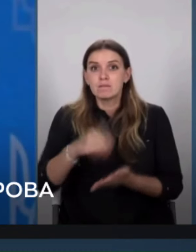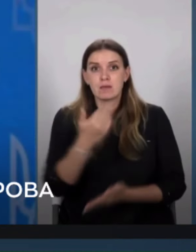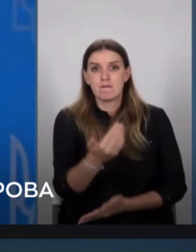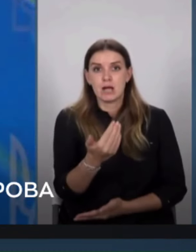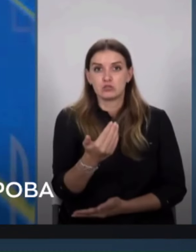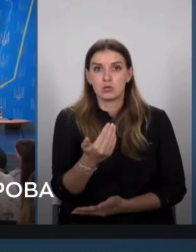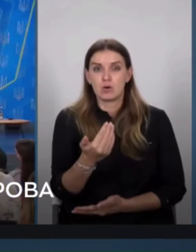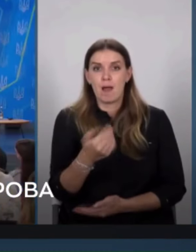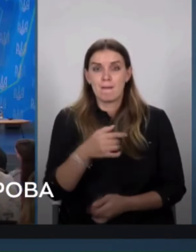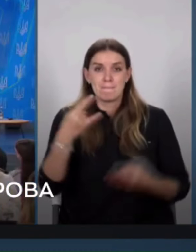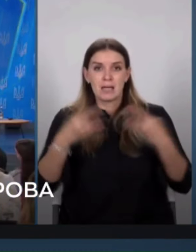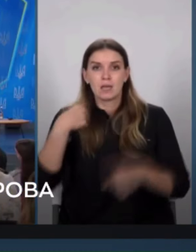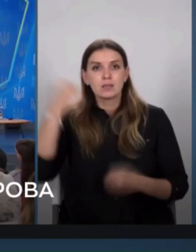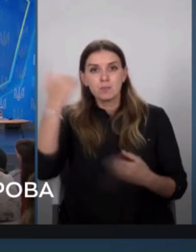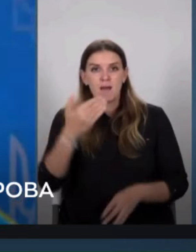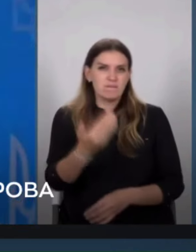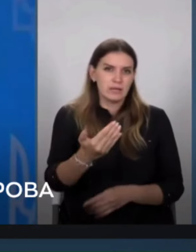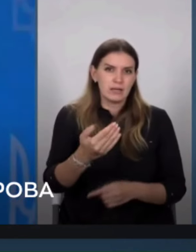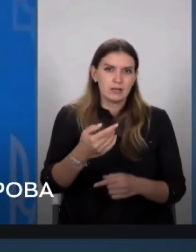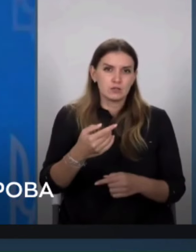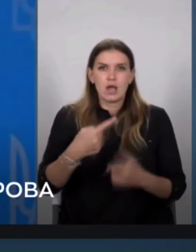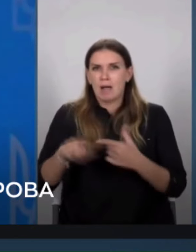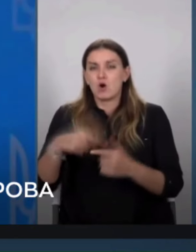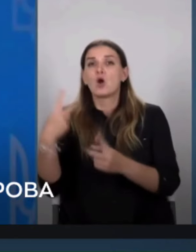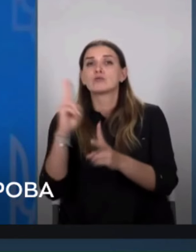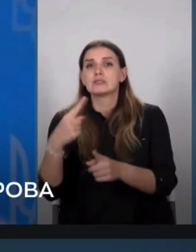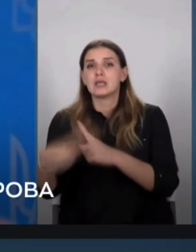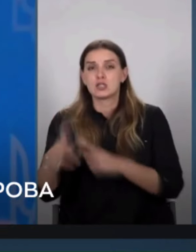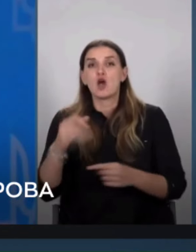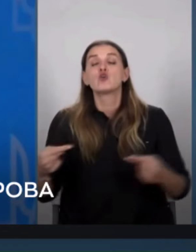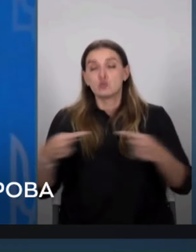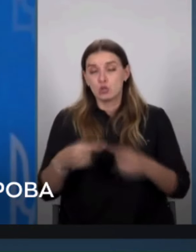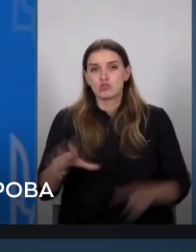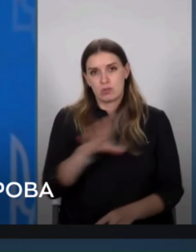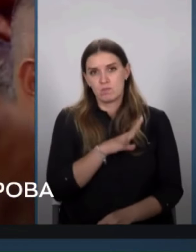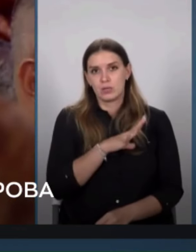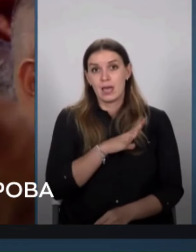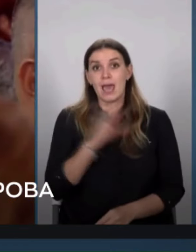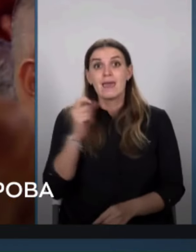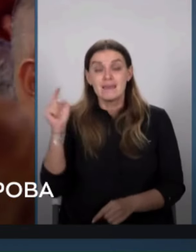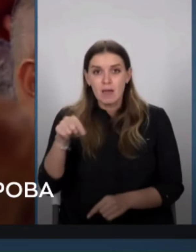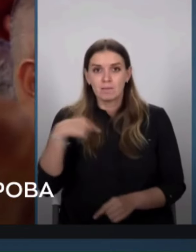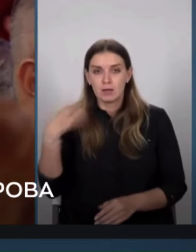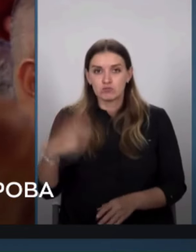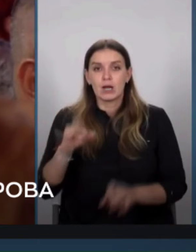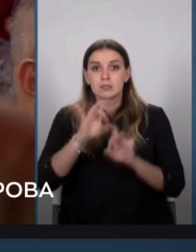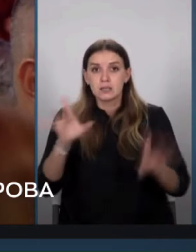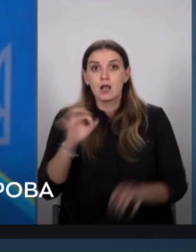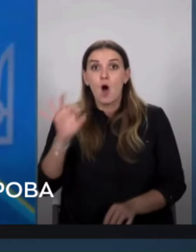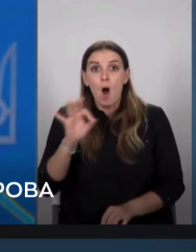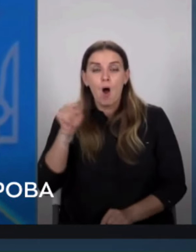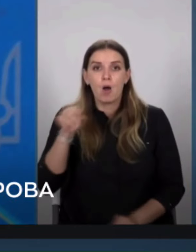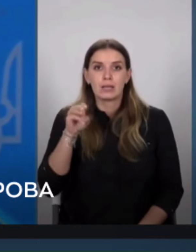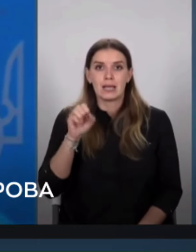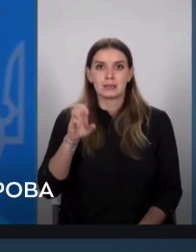вашої медіа. Я не пам'ятаю, ви, вибачте, або хтось інший, але точно були. І на офрекі я сказав вам про